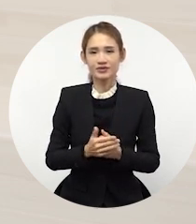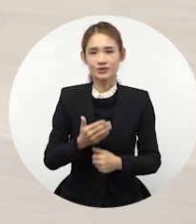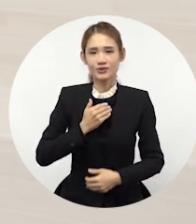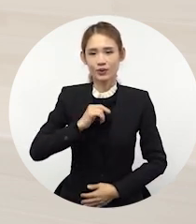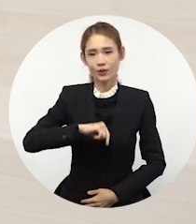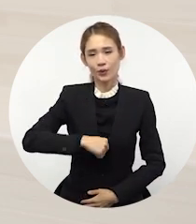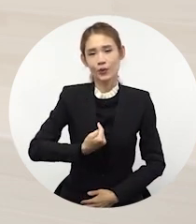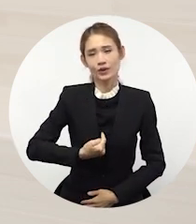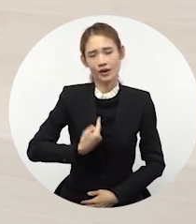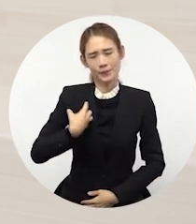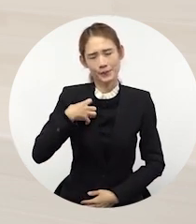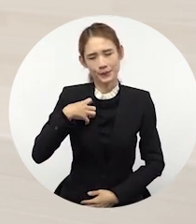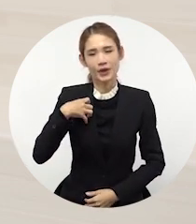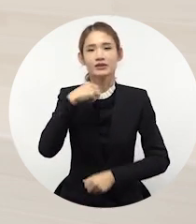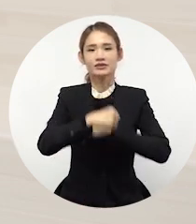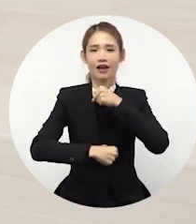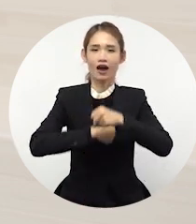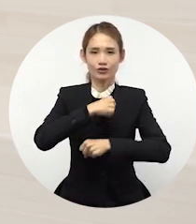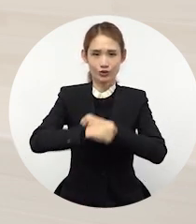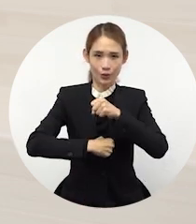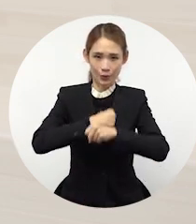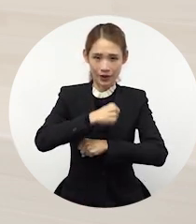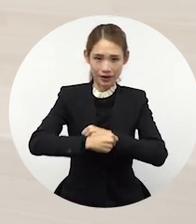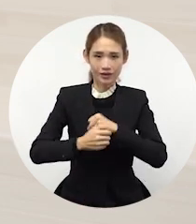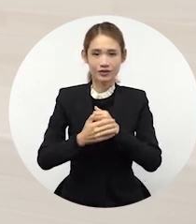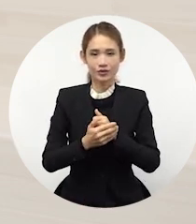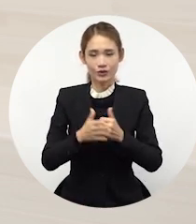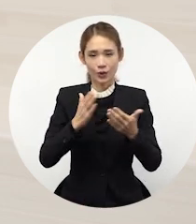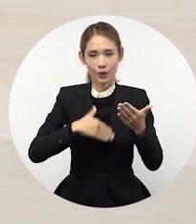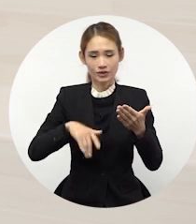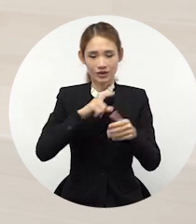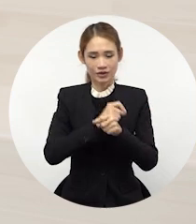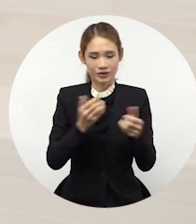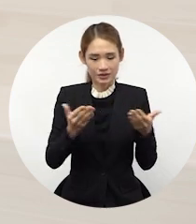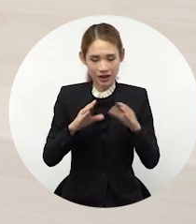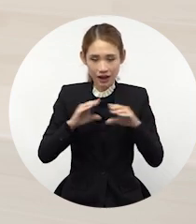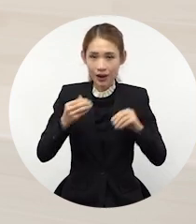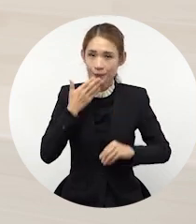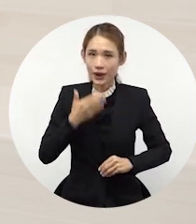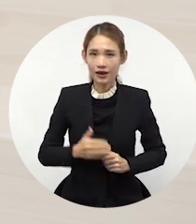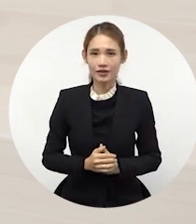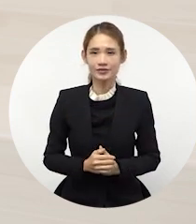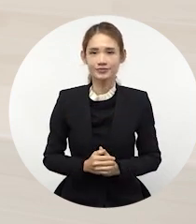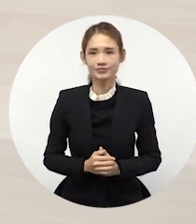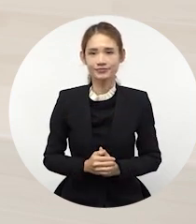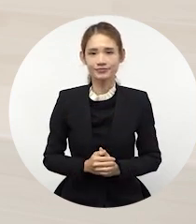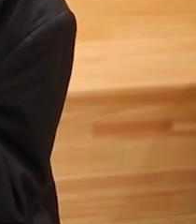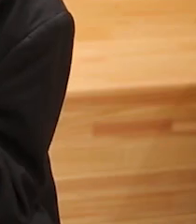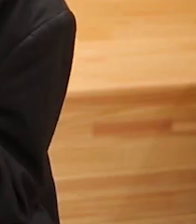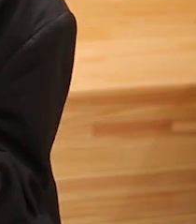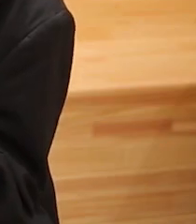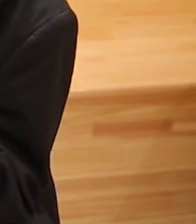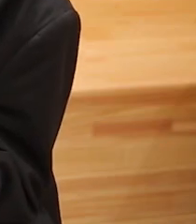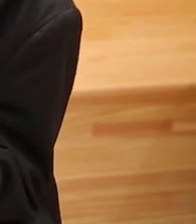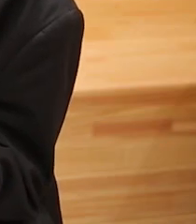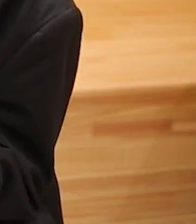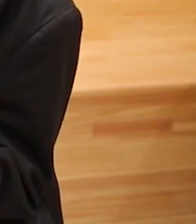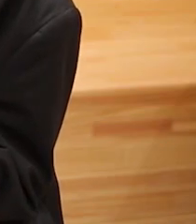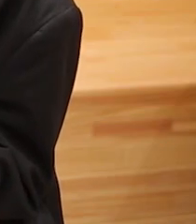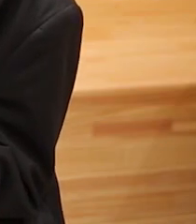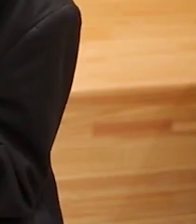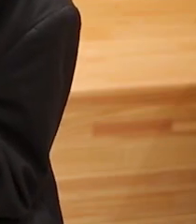해주신다면 저희도 혼자서 자유롭게 공무를 처리할 수 있을 것 같아요.